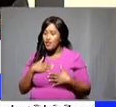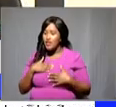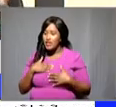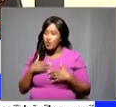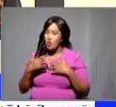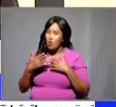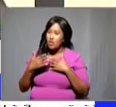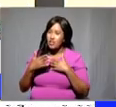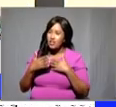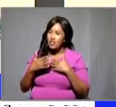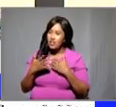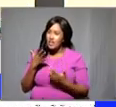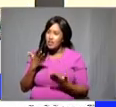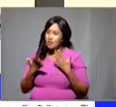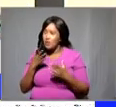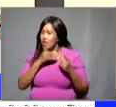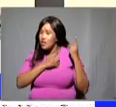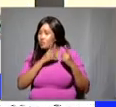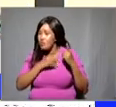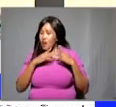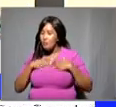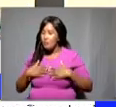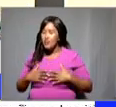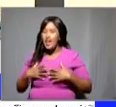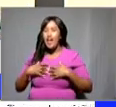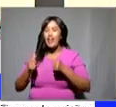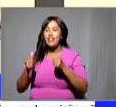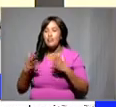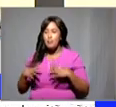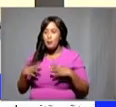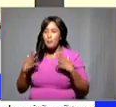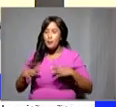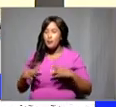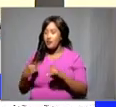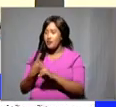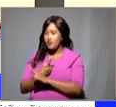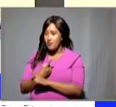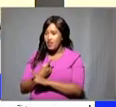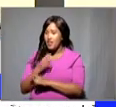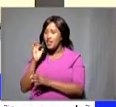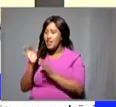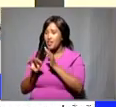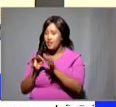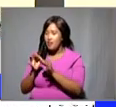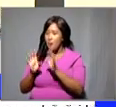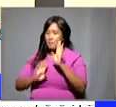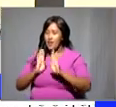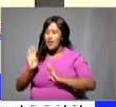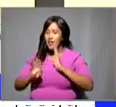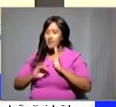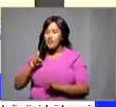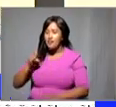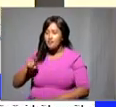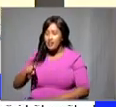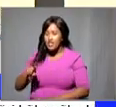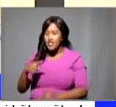waku ukuhandu homeo ri adu ni tofauti kwoguo we adu behavior si virus adu